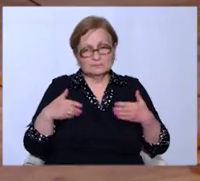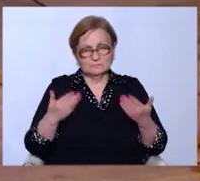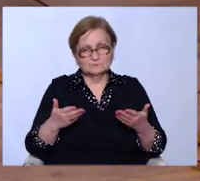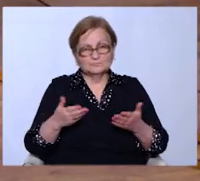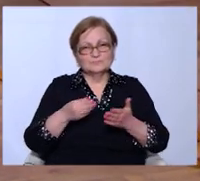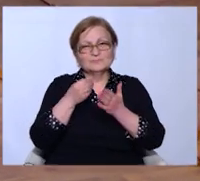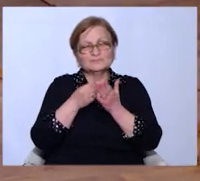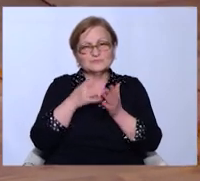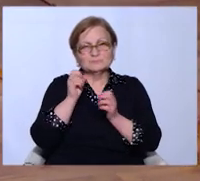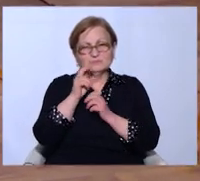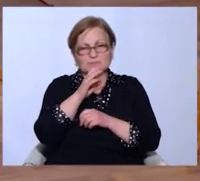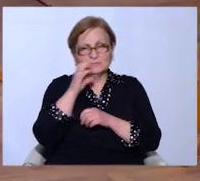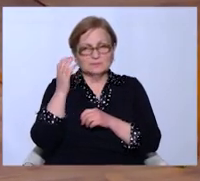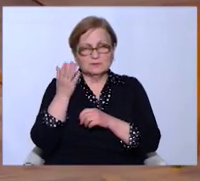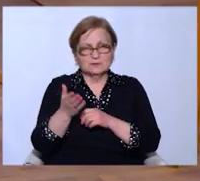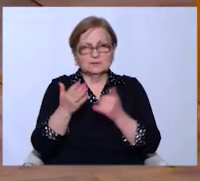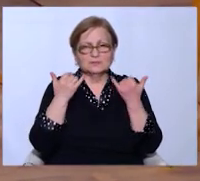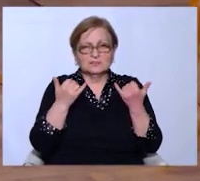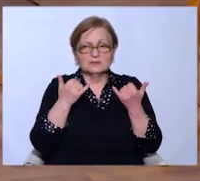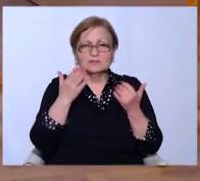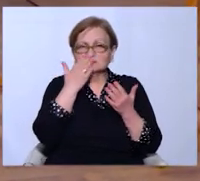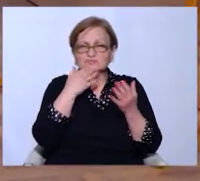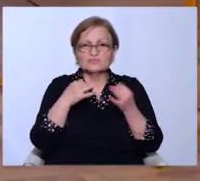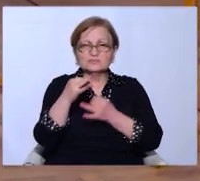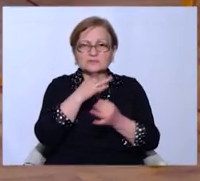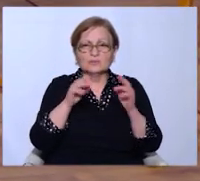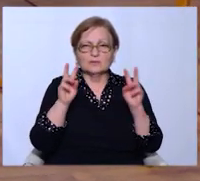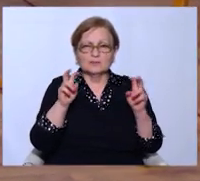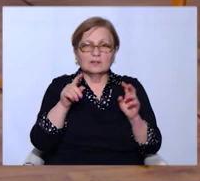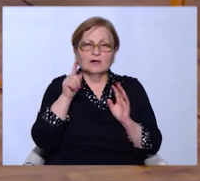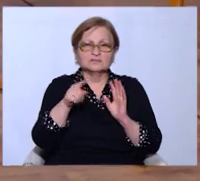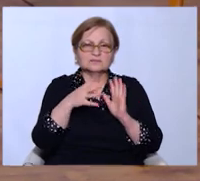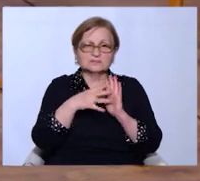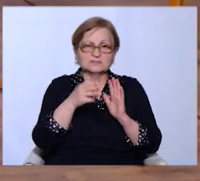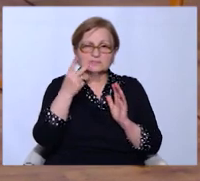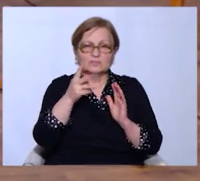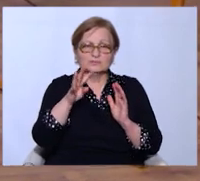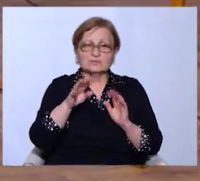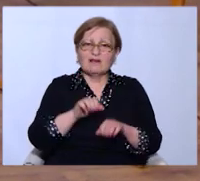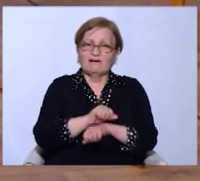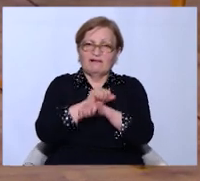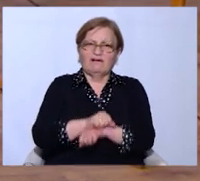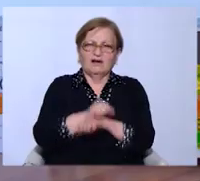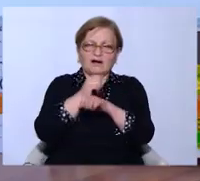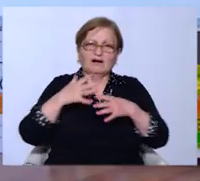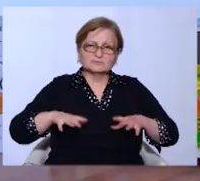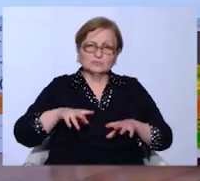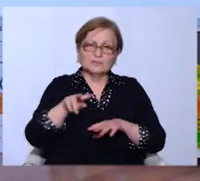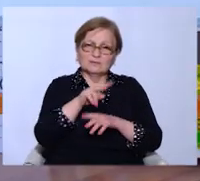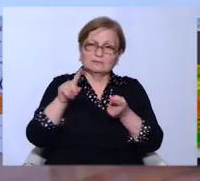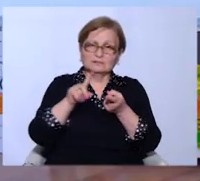მოგესალმებით, ძვირფასო მეთორმეტე კლასელებო. დღევანდელი ჩვენი საუბრის თემა 1924 წლის აჯანყება და ქართული